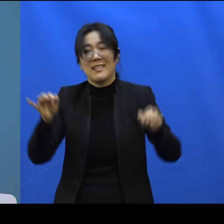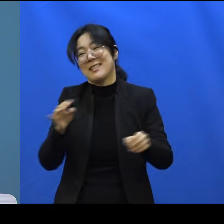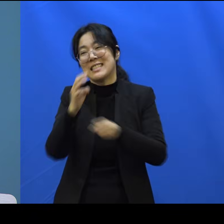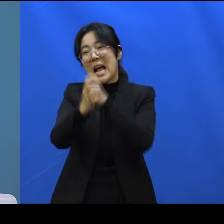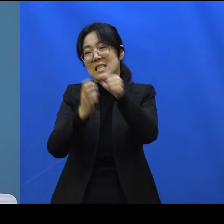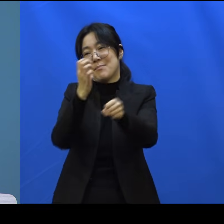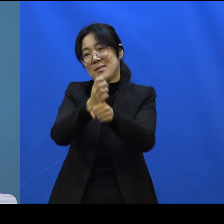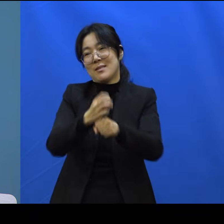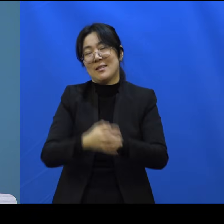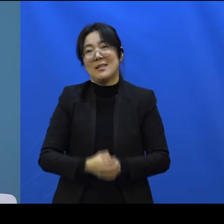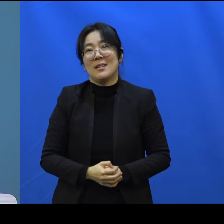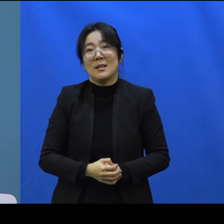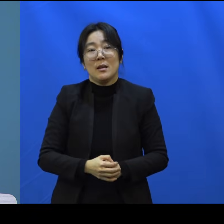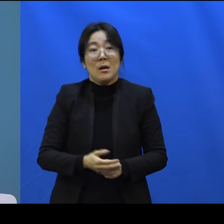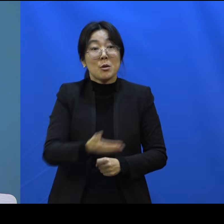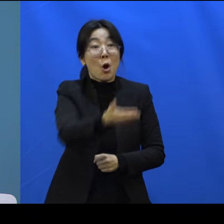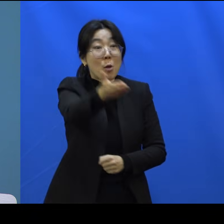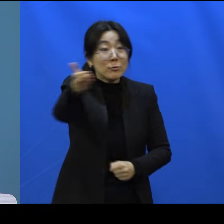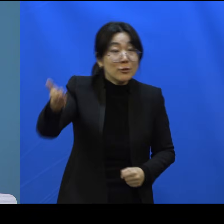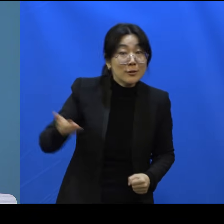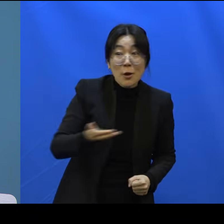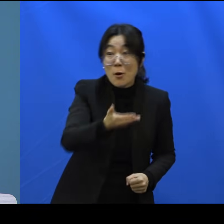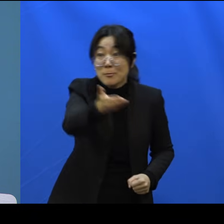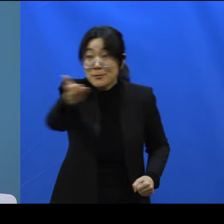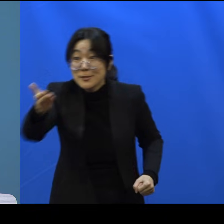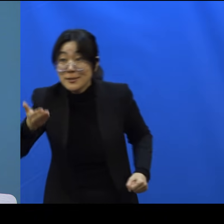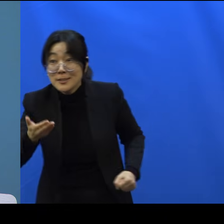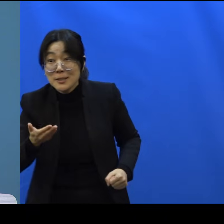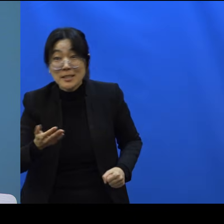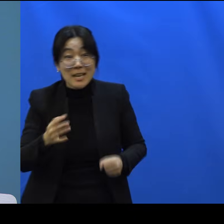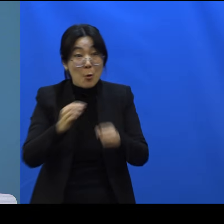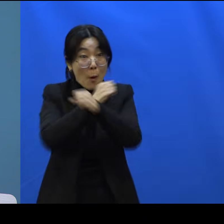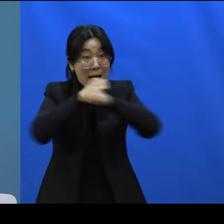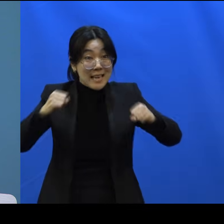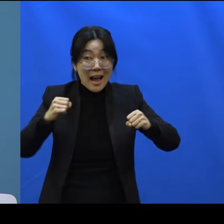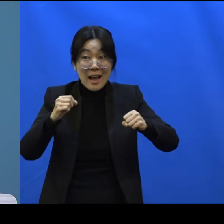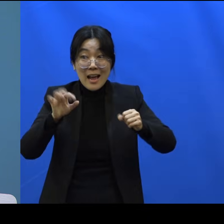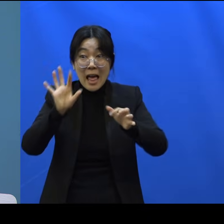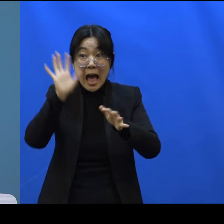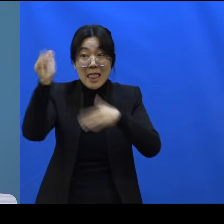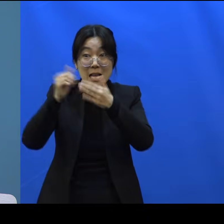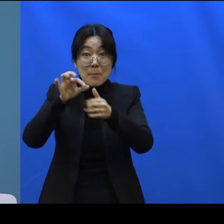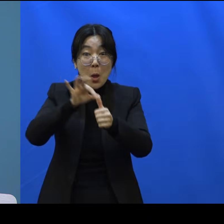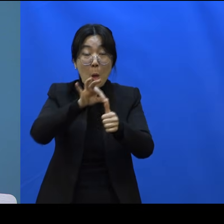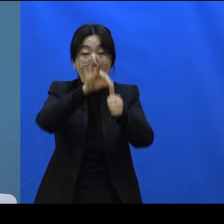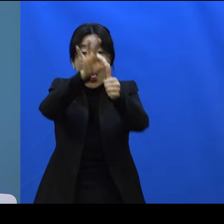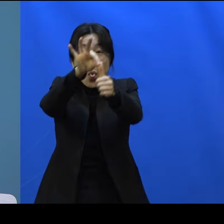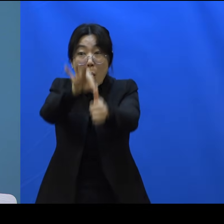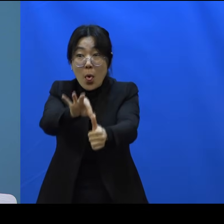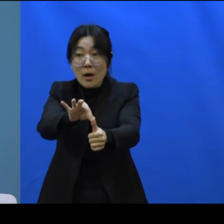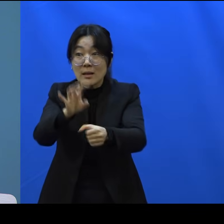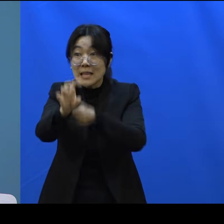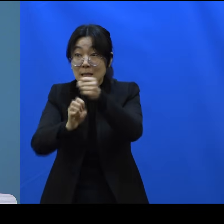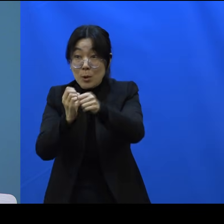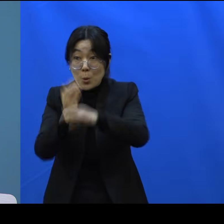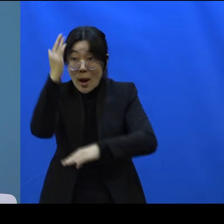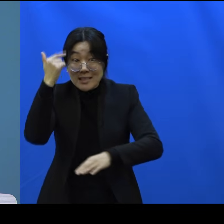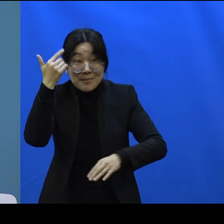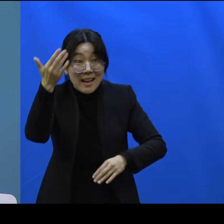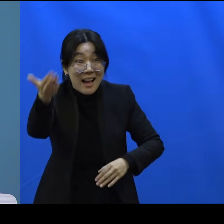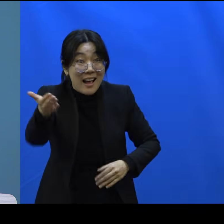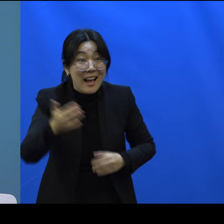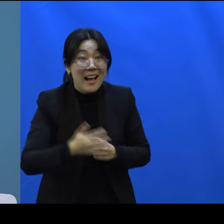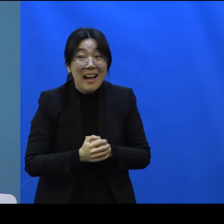이야, 그럼 우리는 지금 어디쯤 있을 것 같아요? 광야 40년 통과하신 분들은 요게